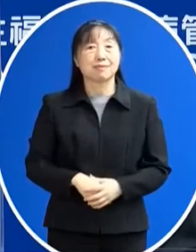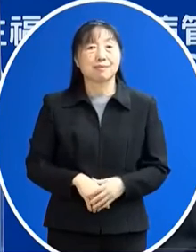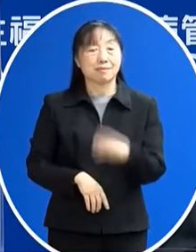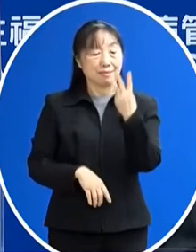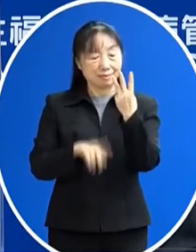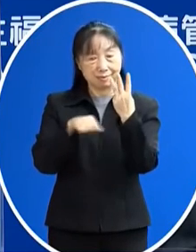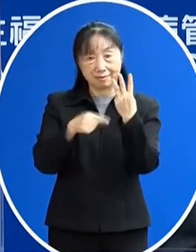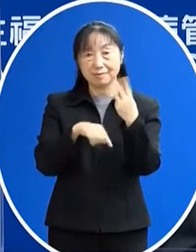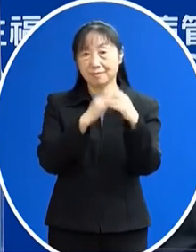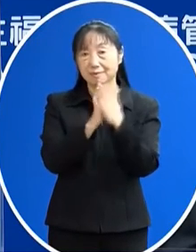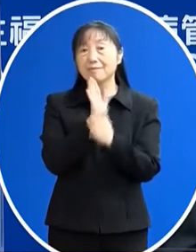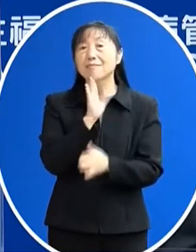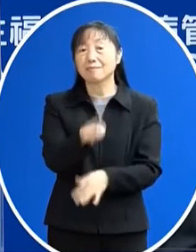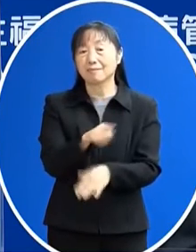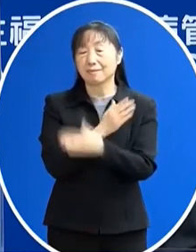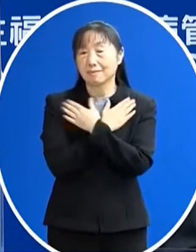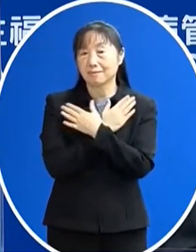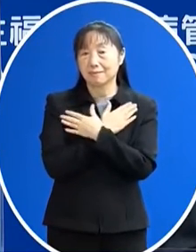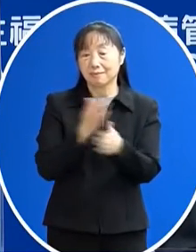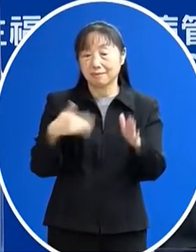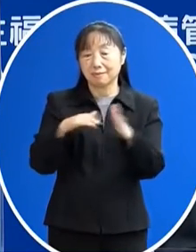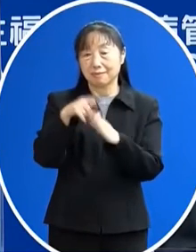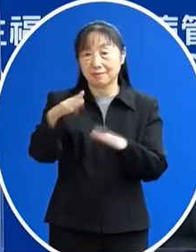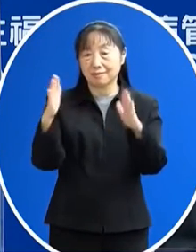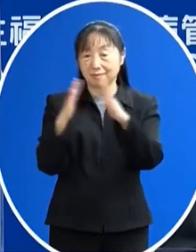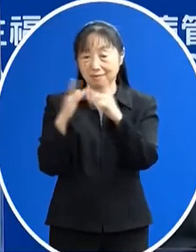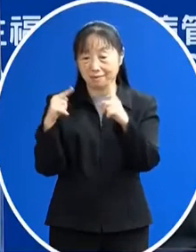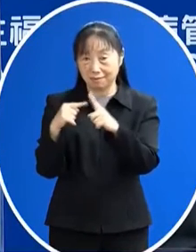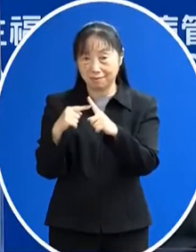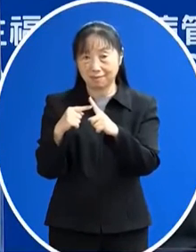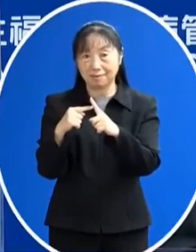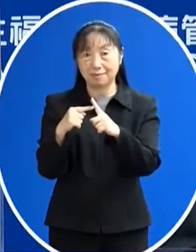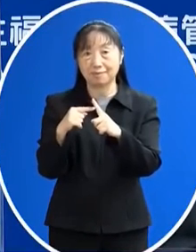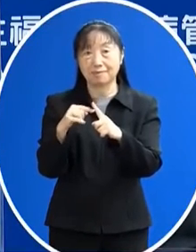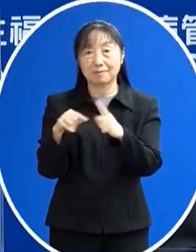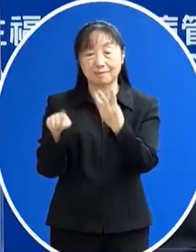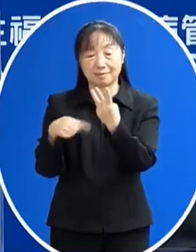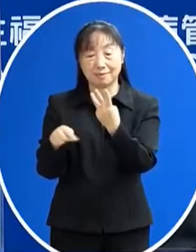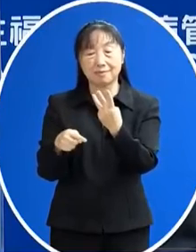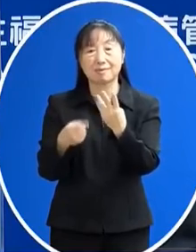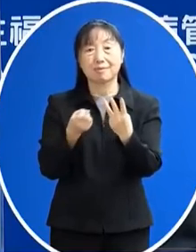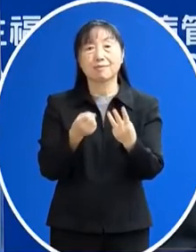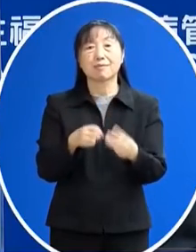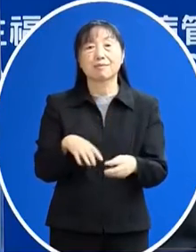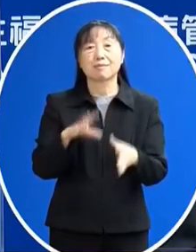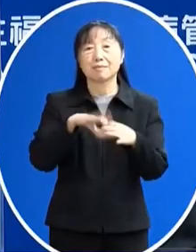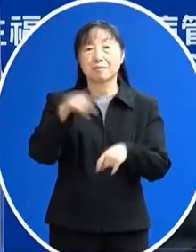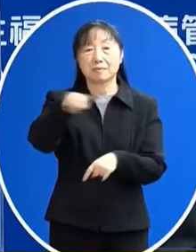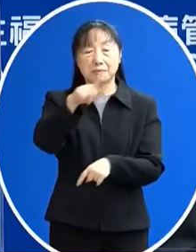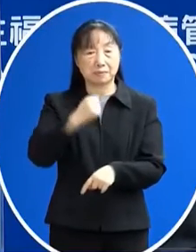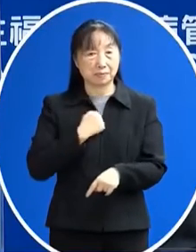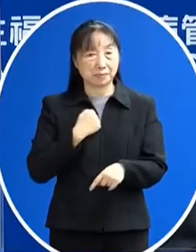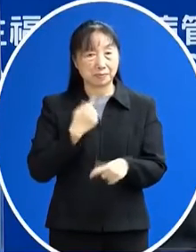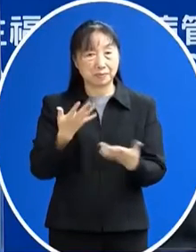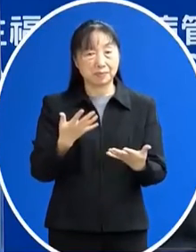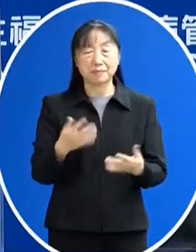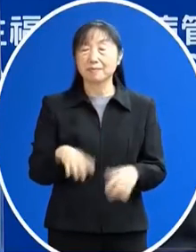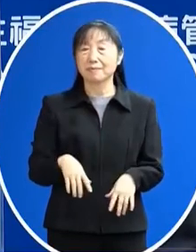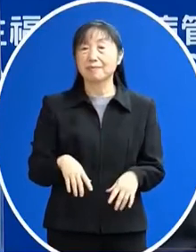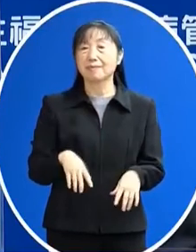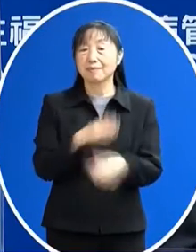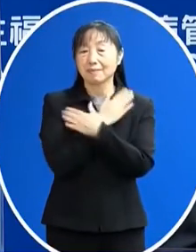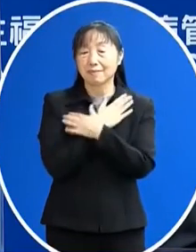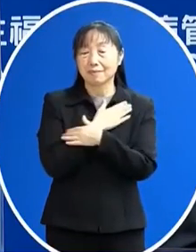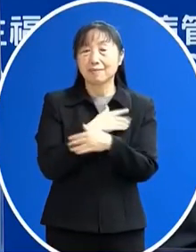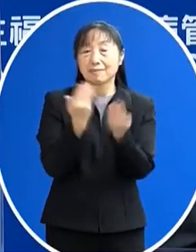3个案例都从幼儿园的家人，那有3位，因为大家也知道幼儿园相对的小朋友比较